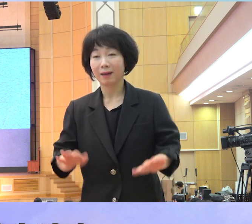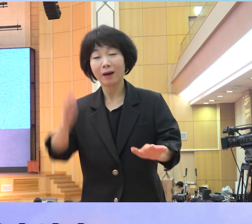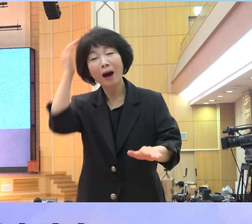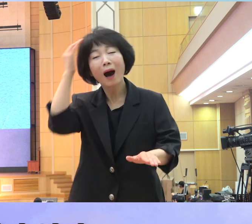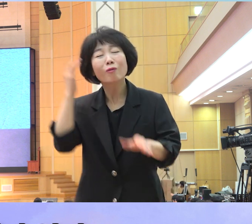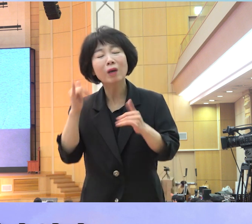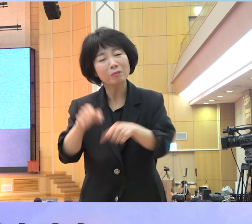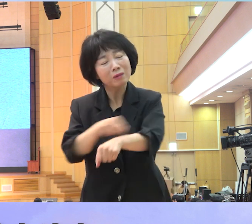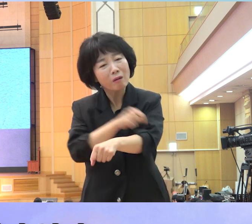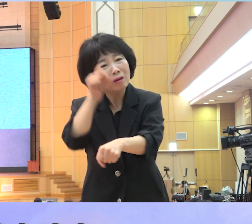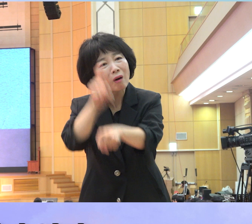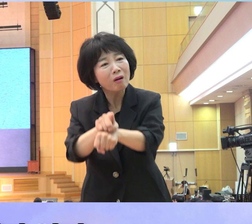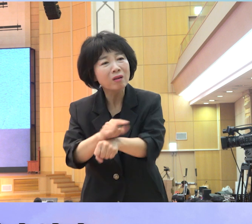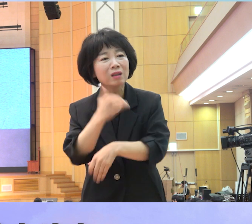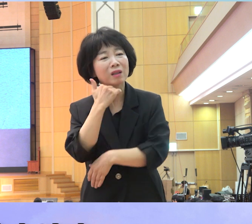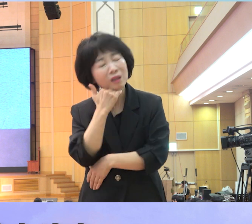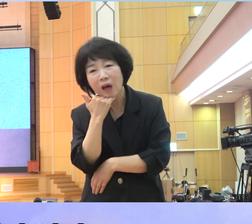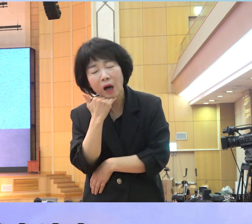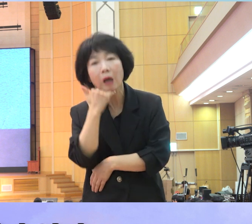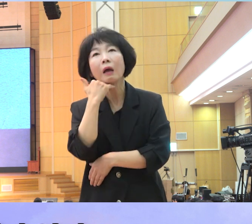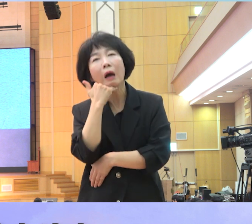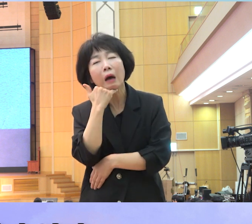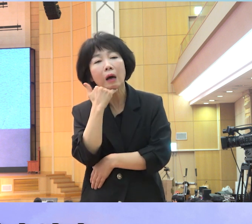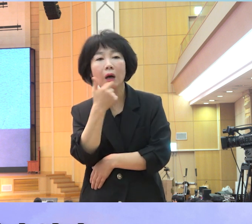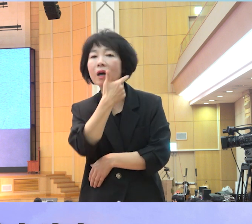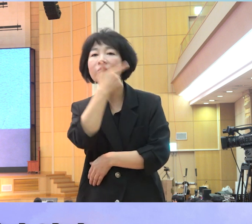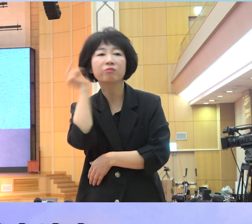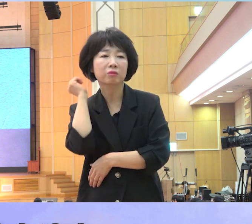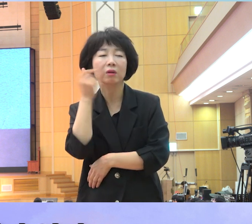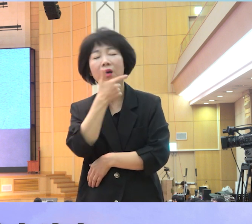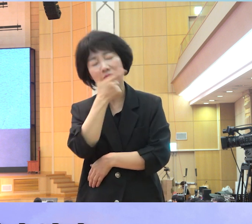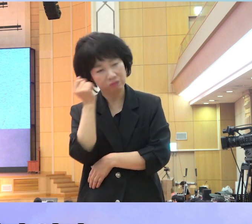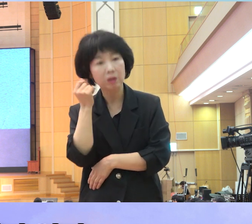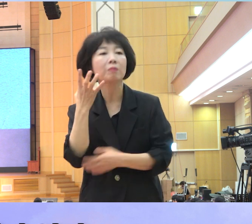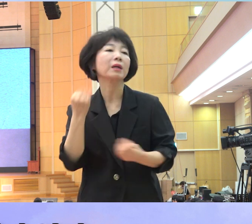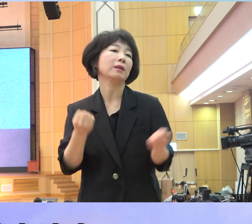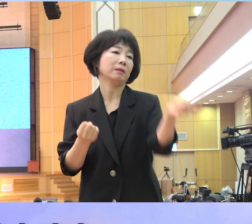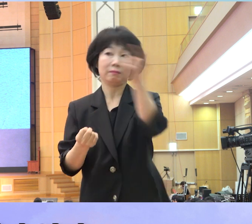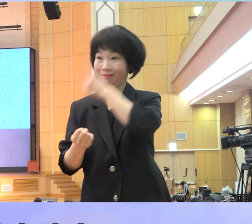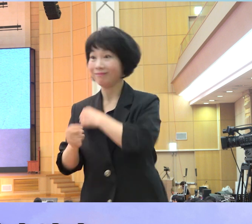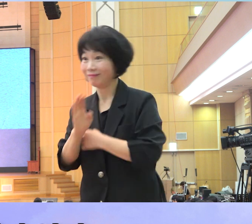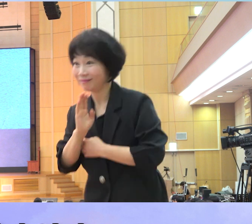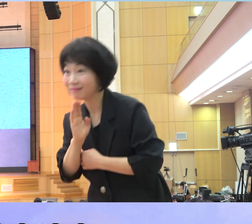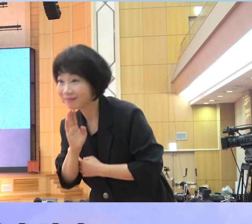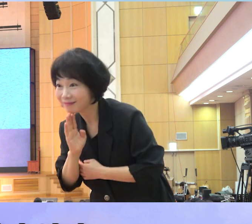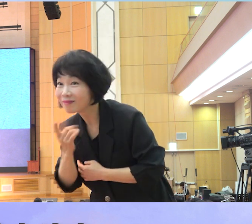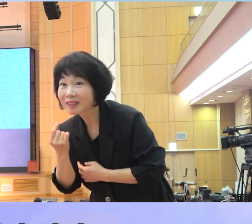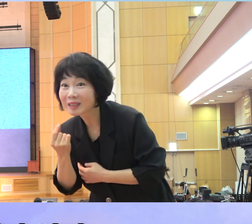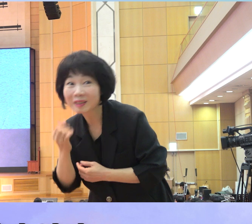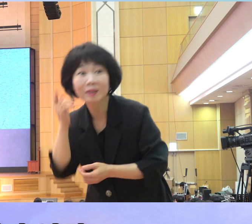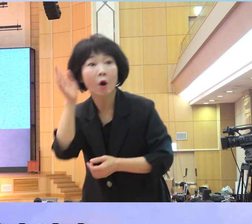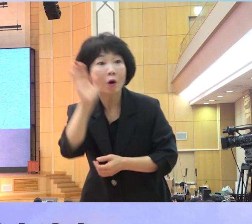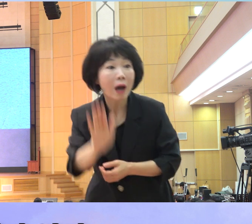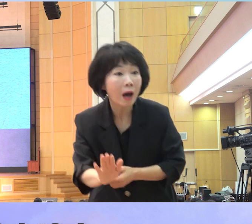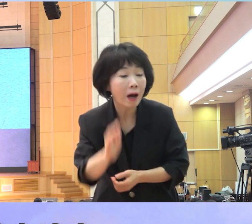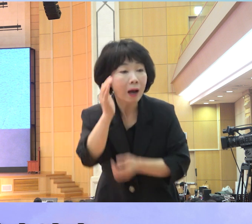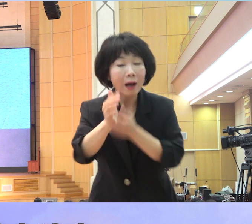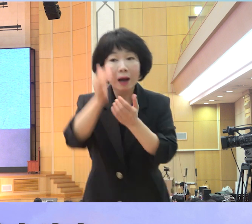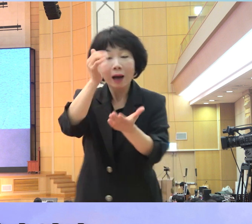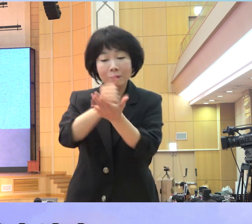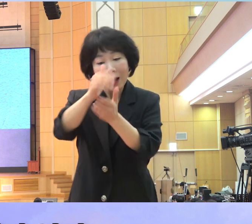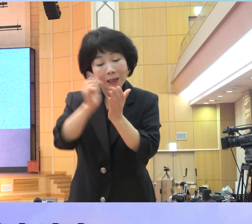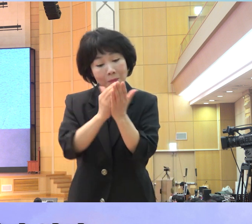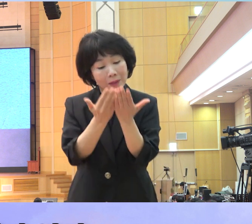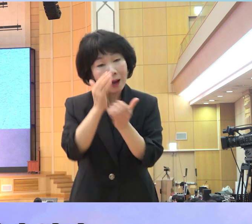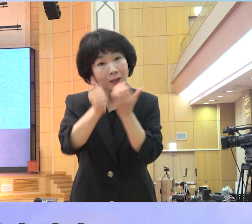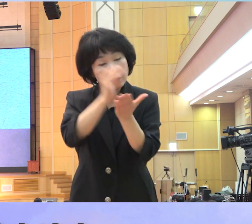우리나라 사람들이 이렇게 기다림이 부족하다라는 제가 자료를 봤거든요. 그런데 여러분 그거 아십니까? 성경에는요 이